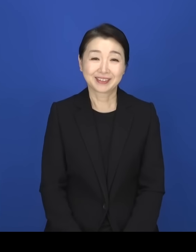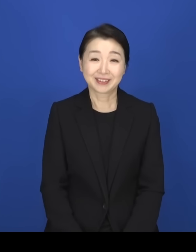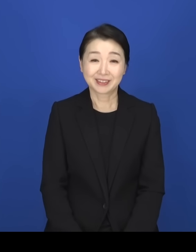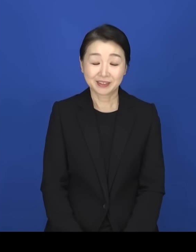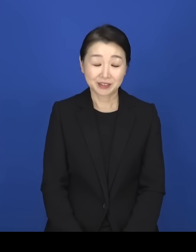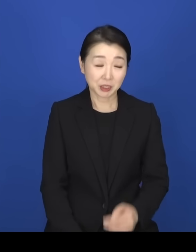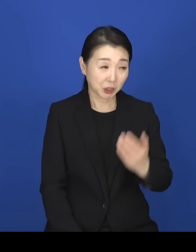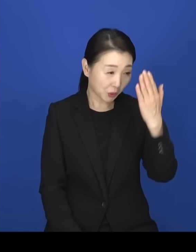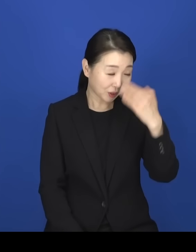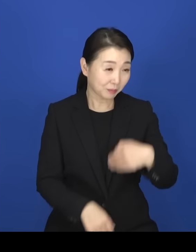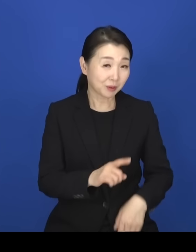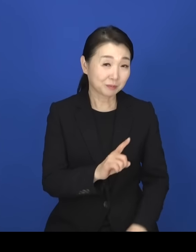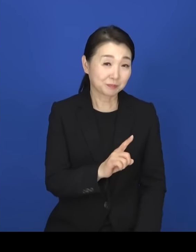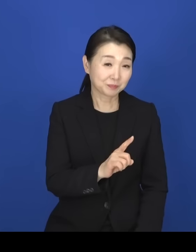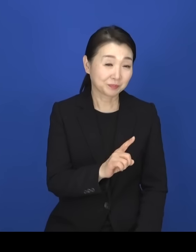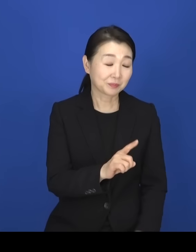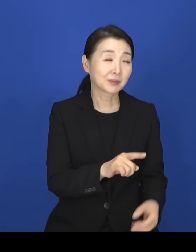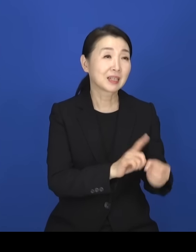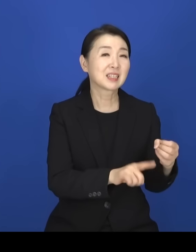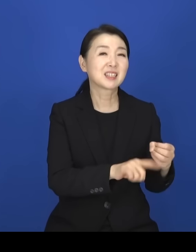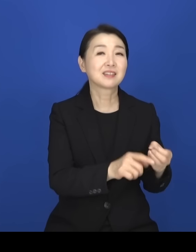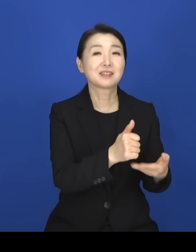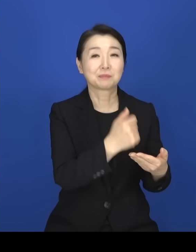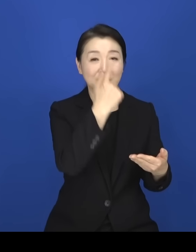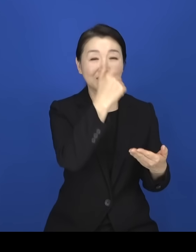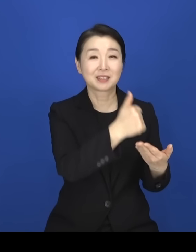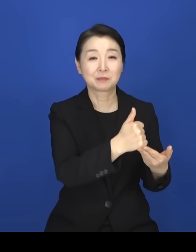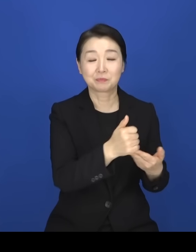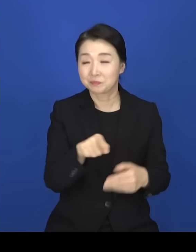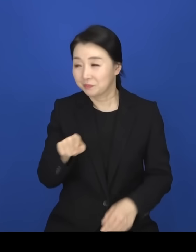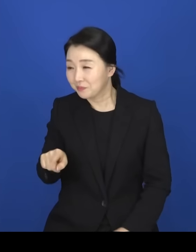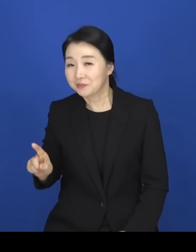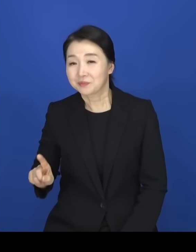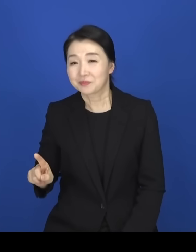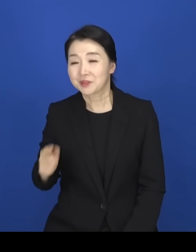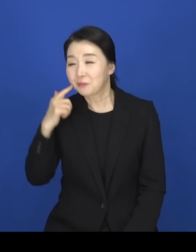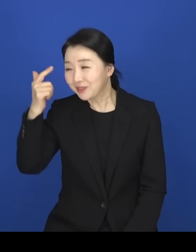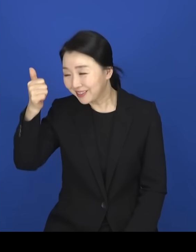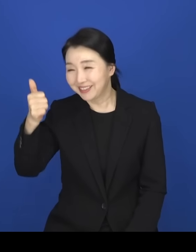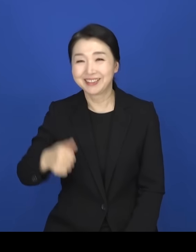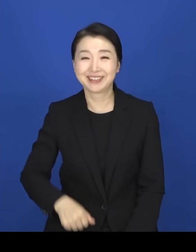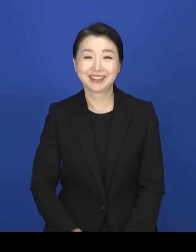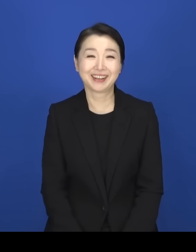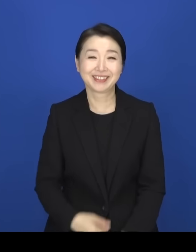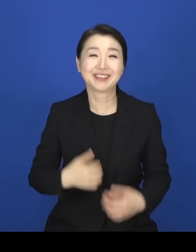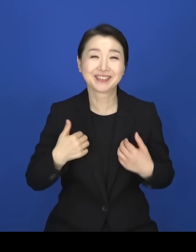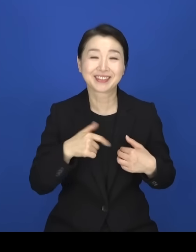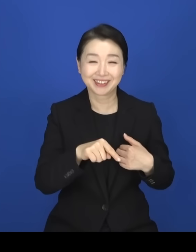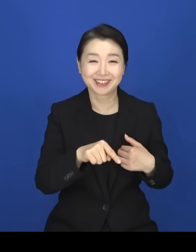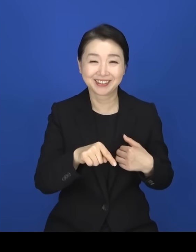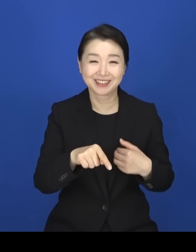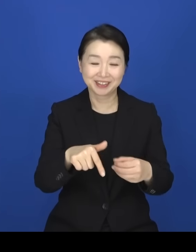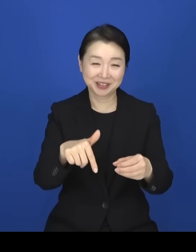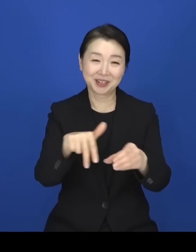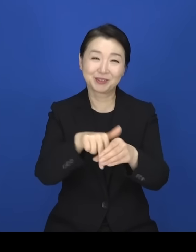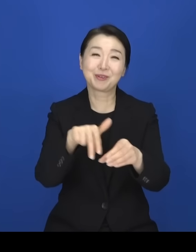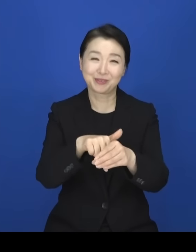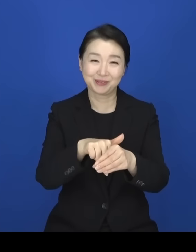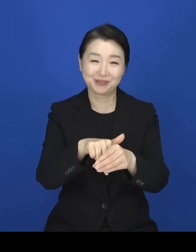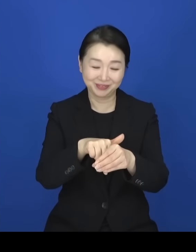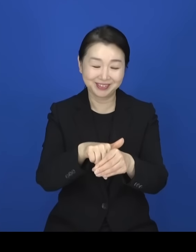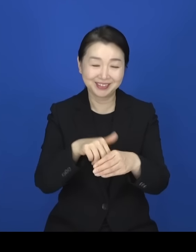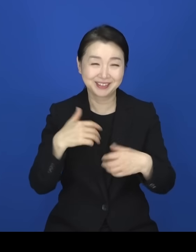이제 스님 그리고 이쪽이 이제 목사님. 재밌어. 종교 개그가 제일 재밌어. 그래서